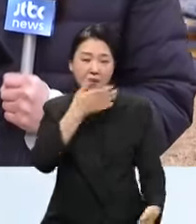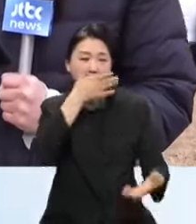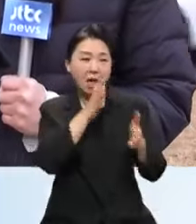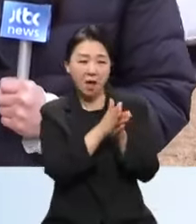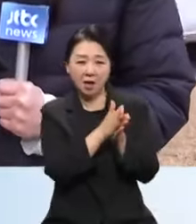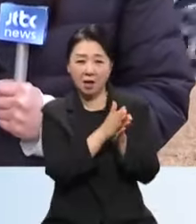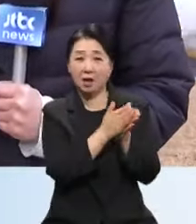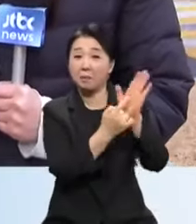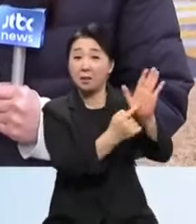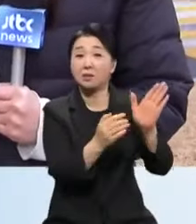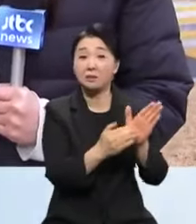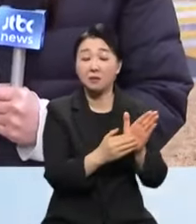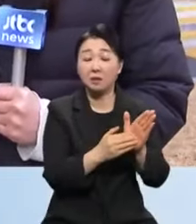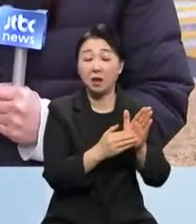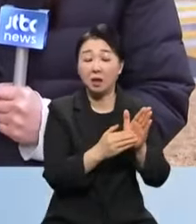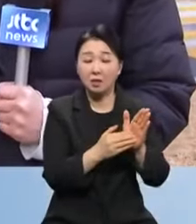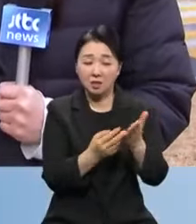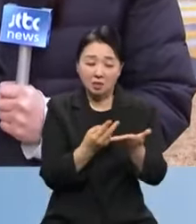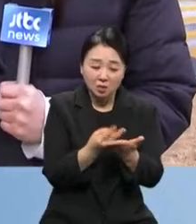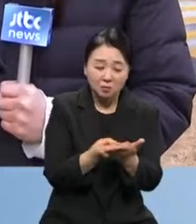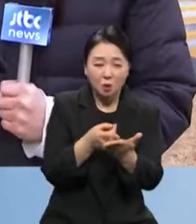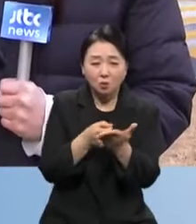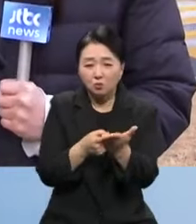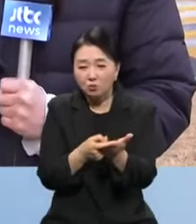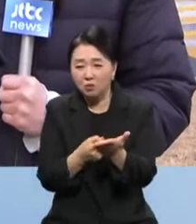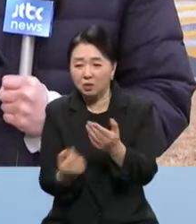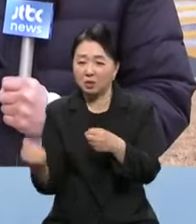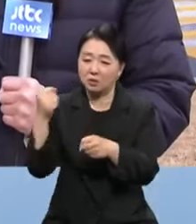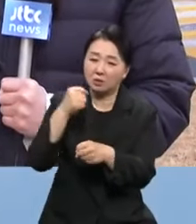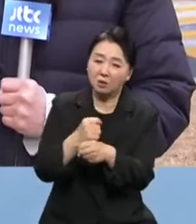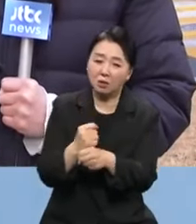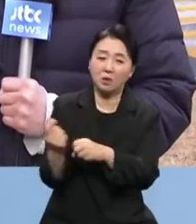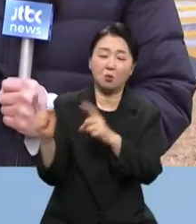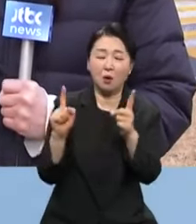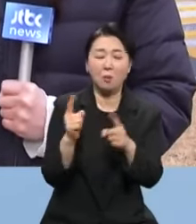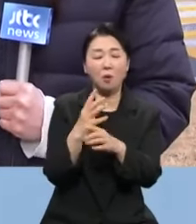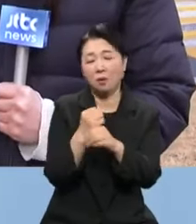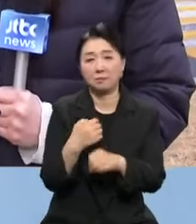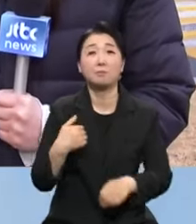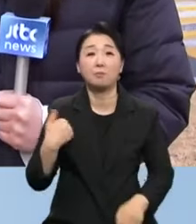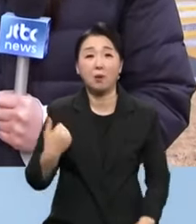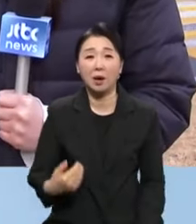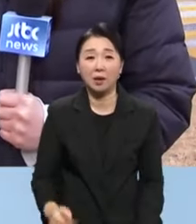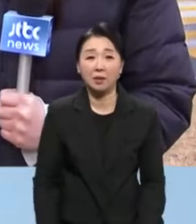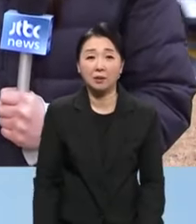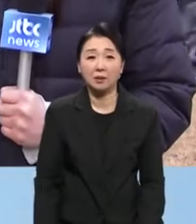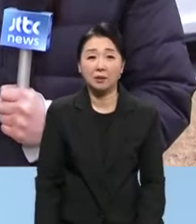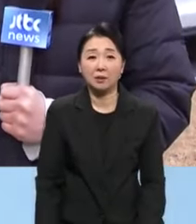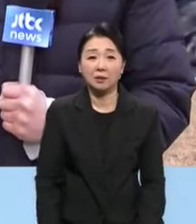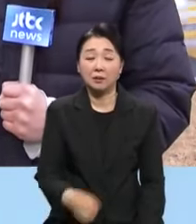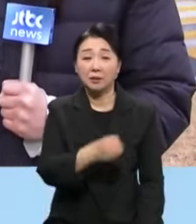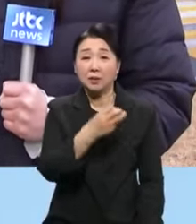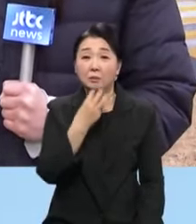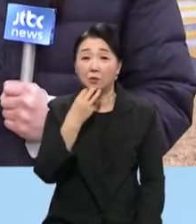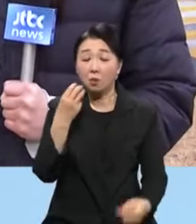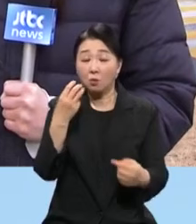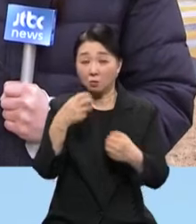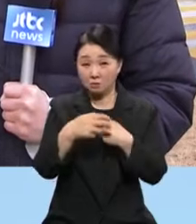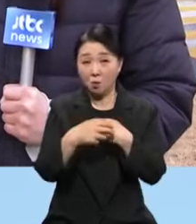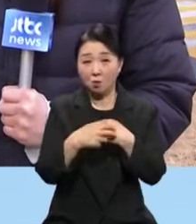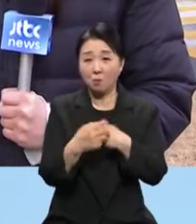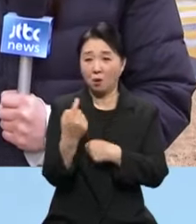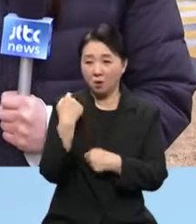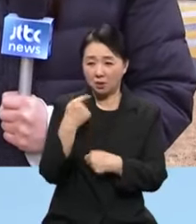밝혔다며 언제 입원과 수술이 정상화할지 알 수 없다고 했습니다. 삼성 서울병원의 경우에도 어제는 20건의